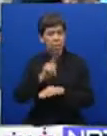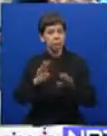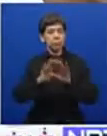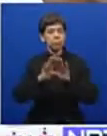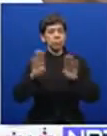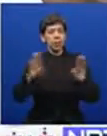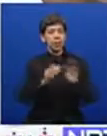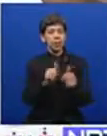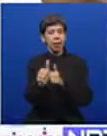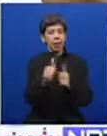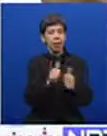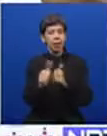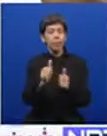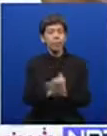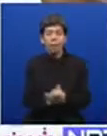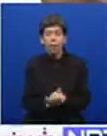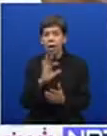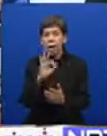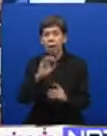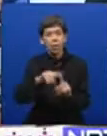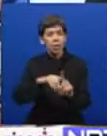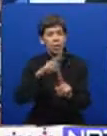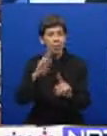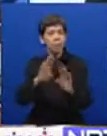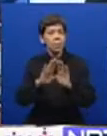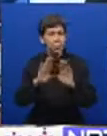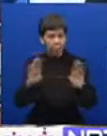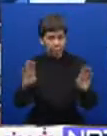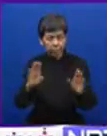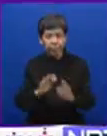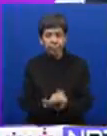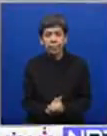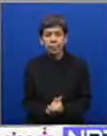ในพิธีเปิดการแข่งขันวันที่ 9กรกฎาคม